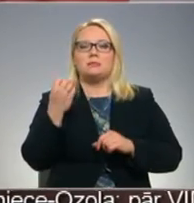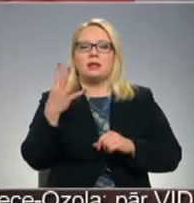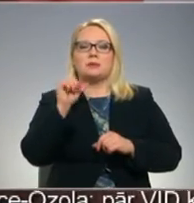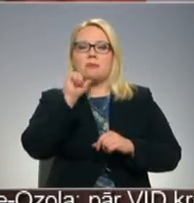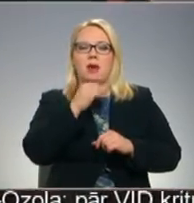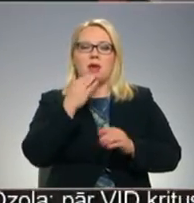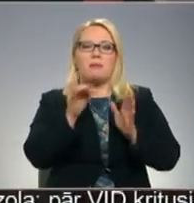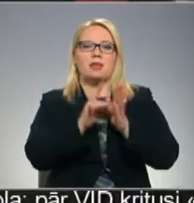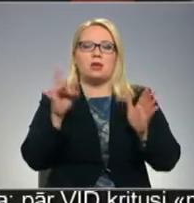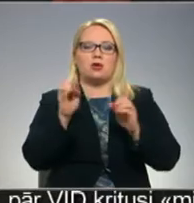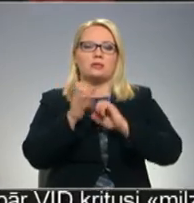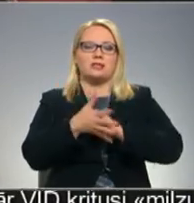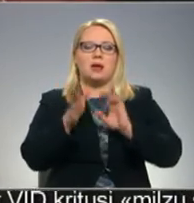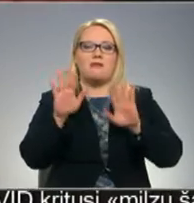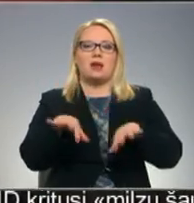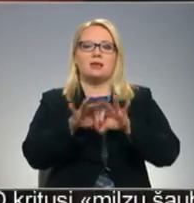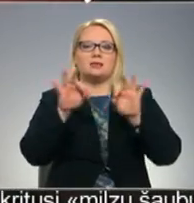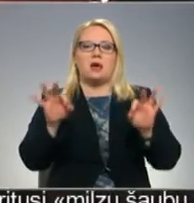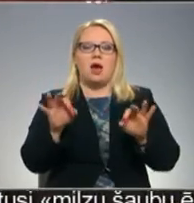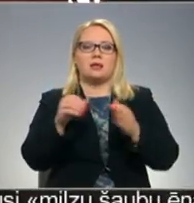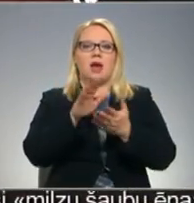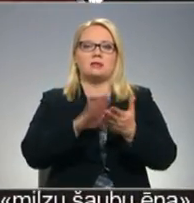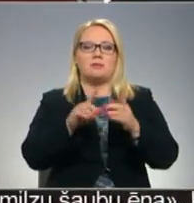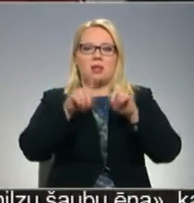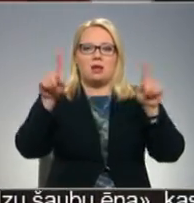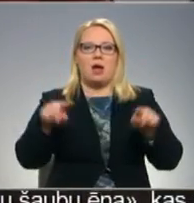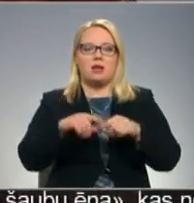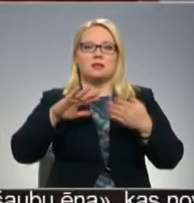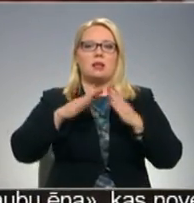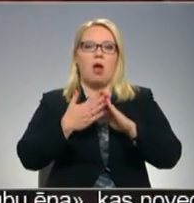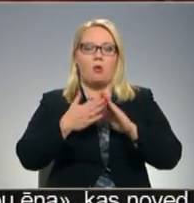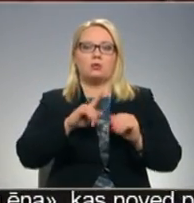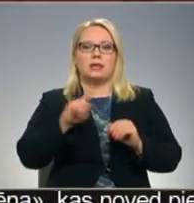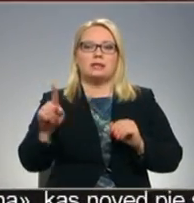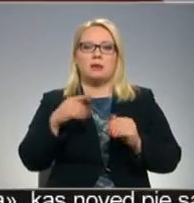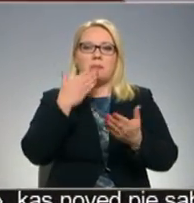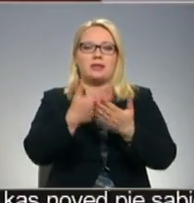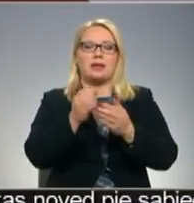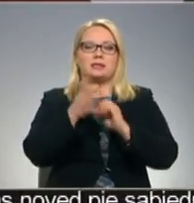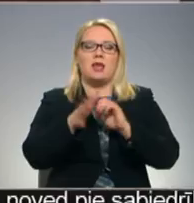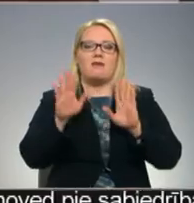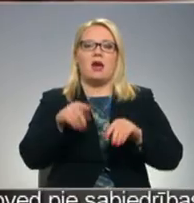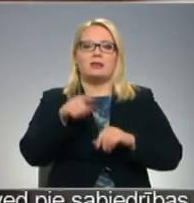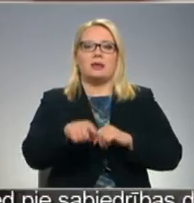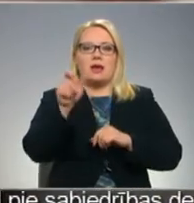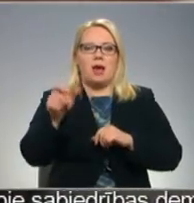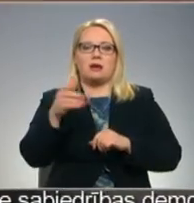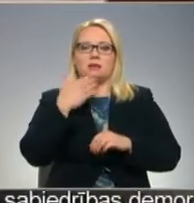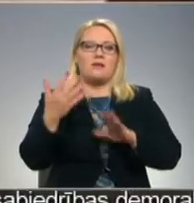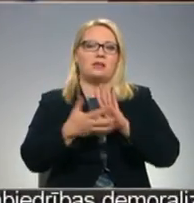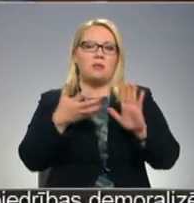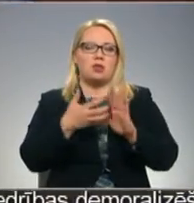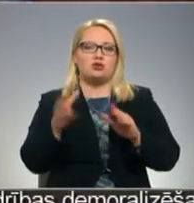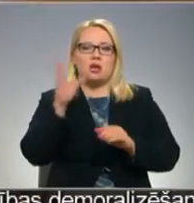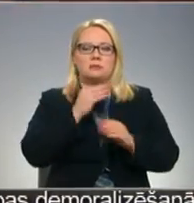maijam elektroniskajā sistēmā varēs sākt atzīmēt kartēs laukus. Līdz tam pieteikties sistēmai var arī tie, kuri iepriekš nav izmantojuši